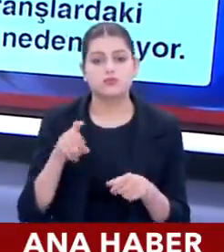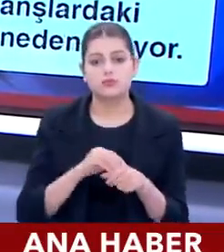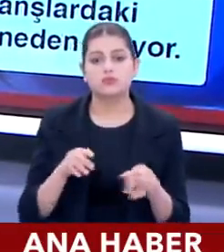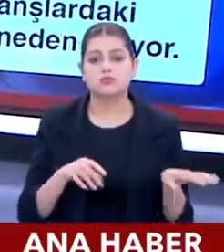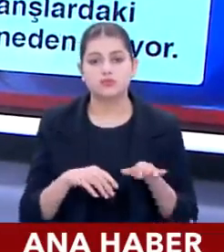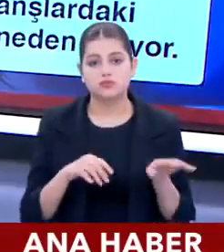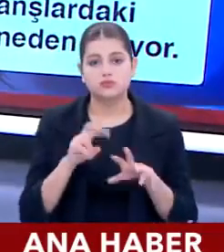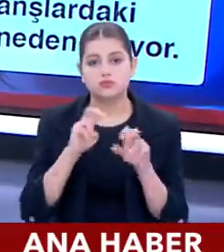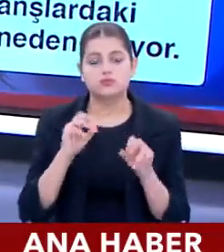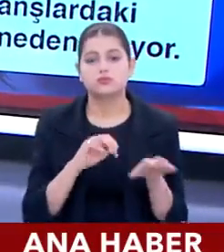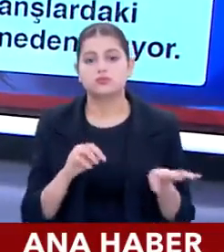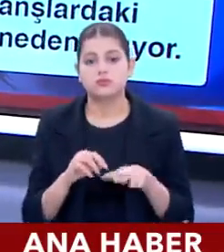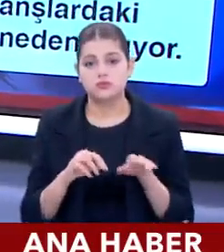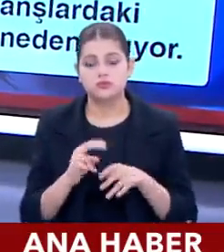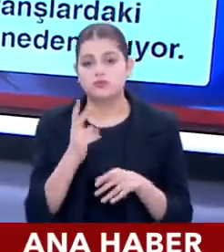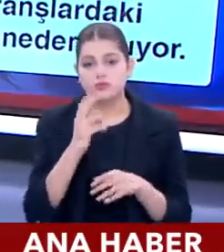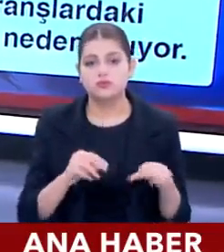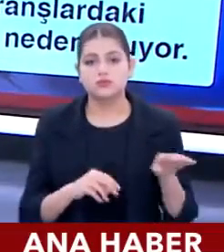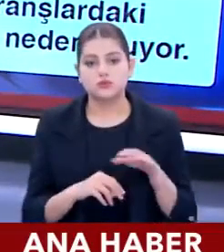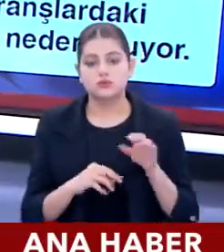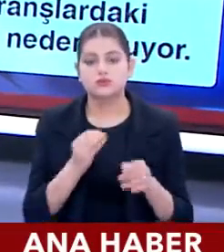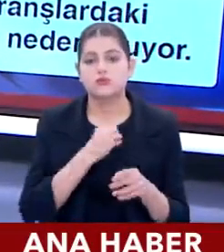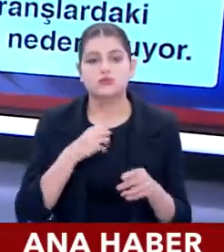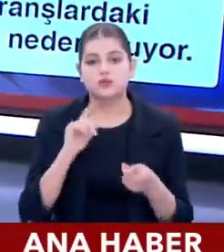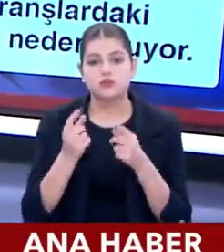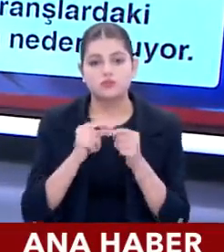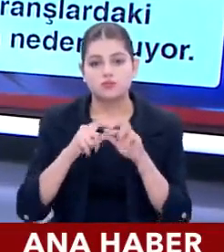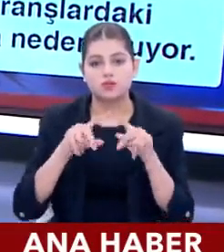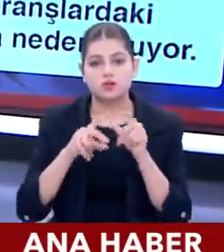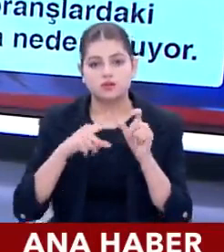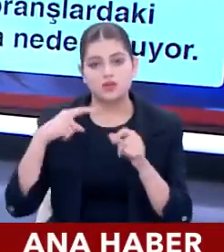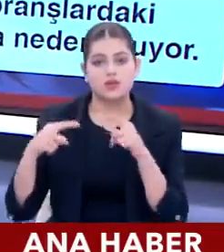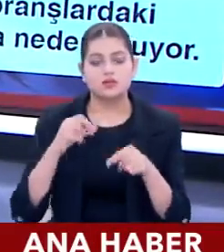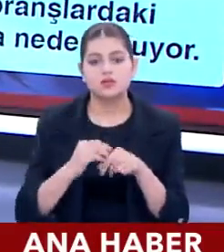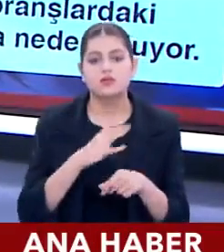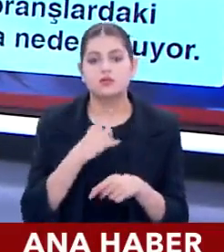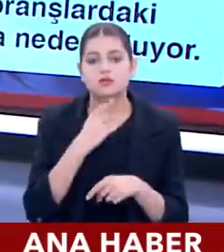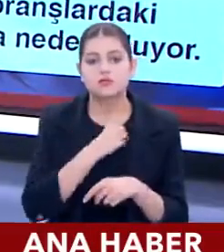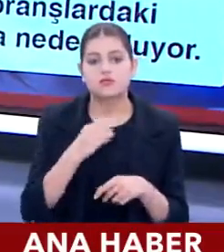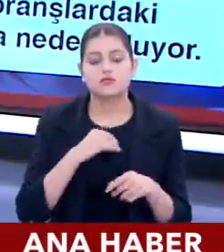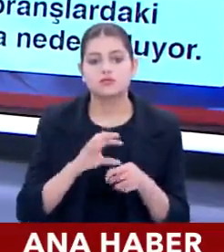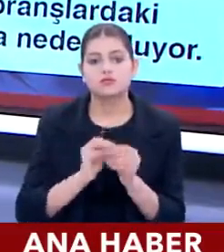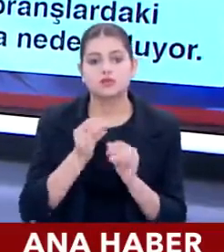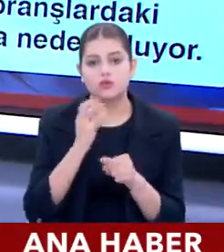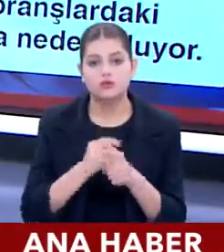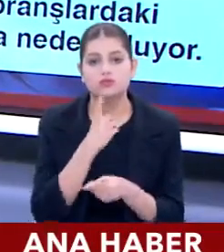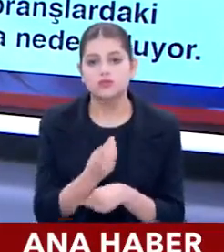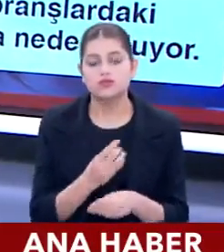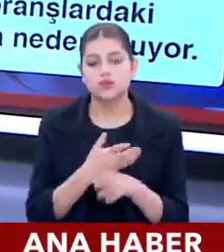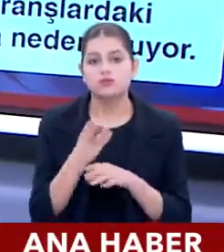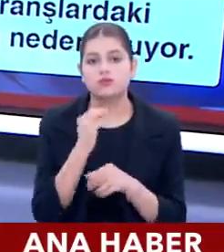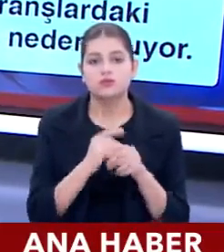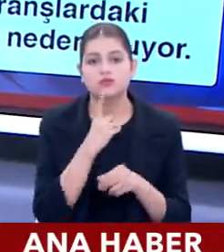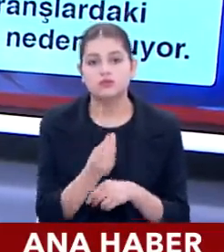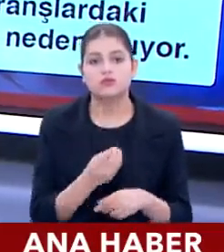çocuk onkolojisi çocuk Pediatri ve çocuk cerrahisi gibi branşlardaki eksiklikler hastaların sıkıntı yaşamasına neden